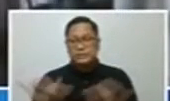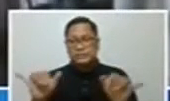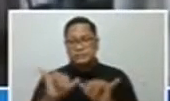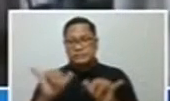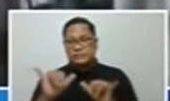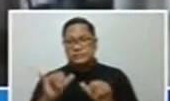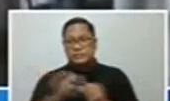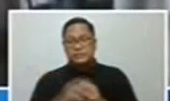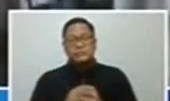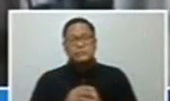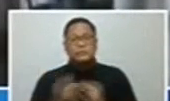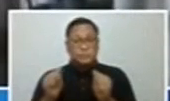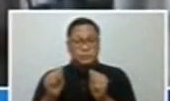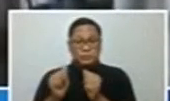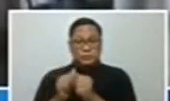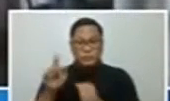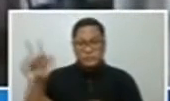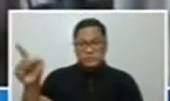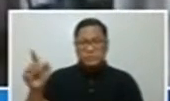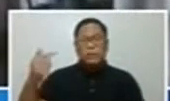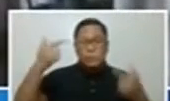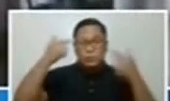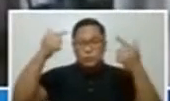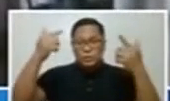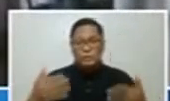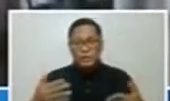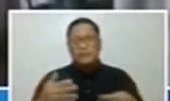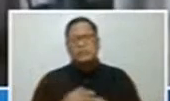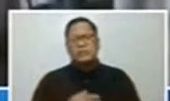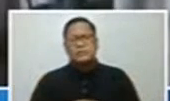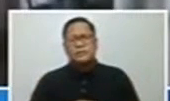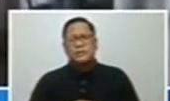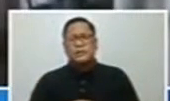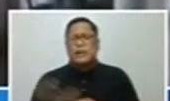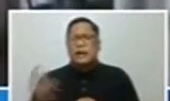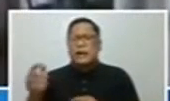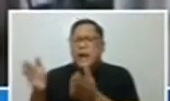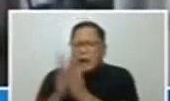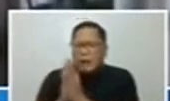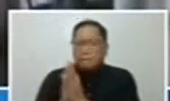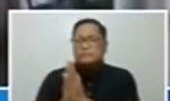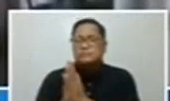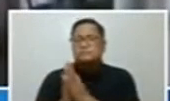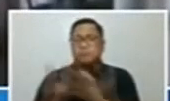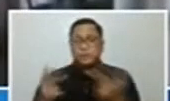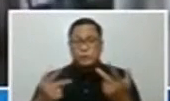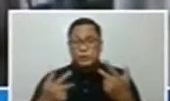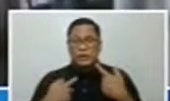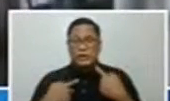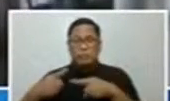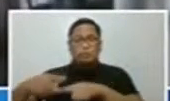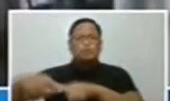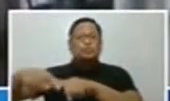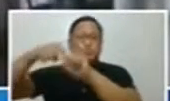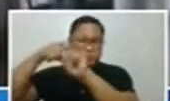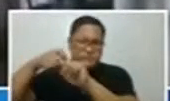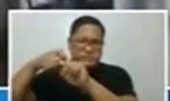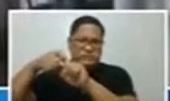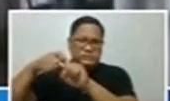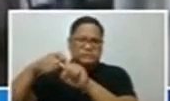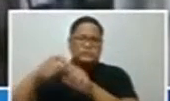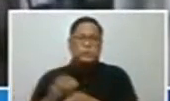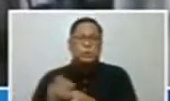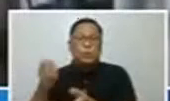lalabag sa protocol. So I am going to accede and accept